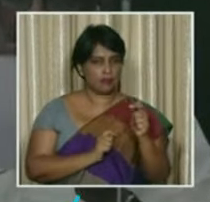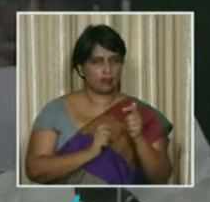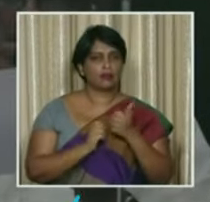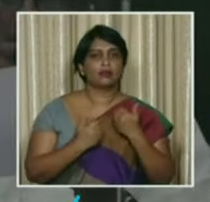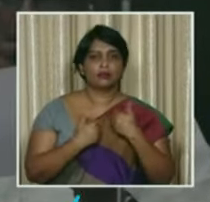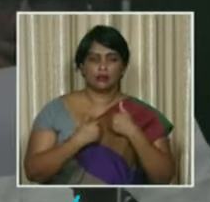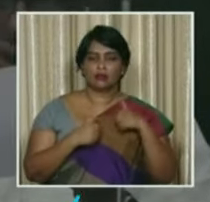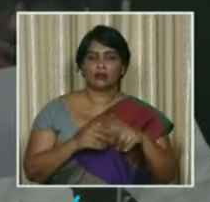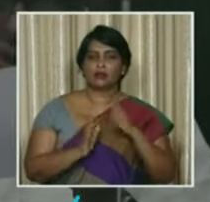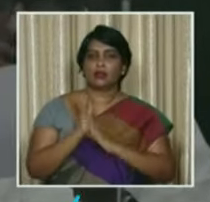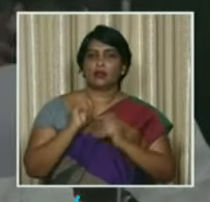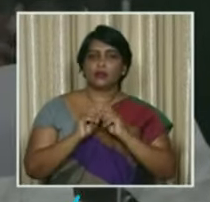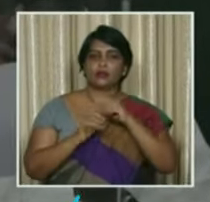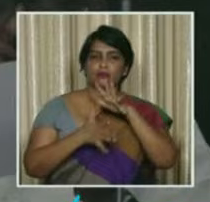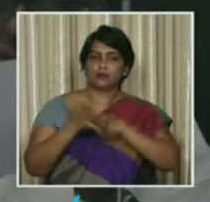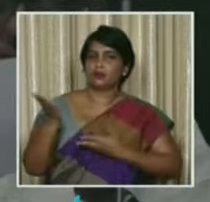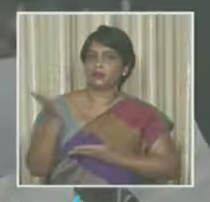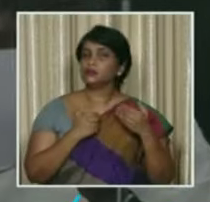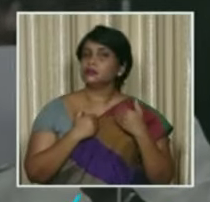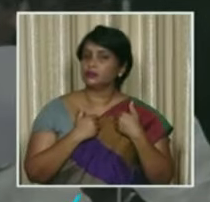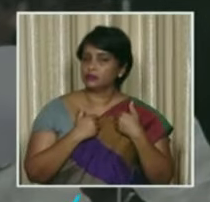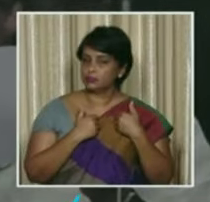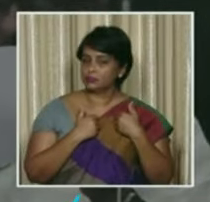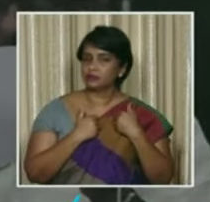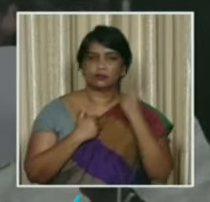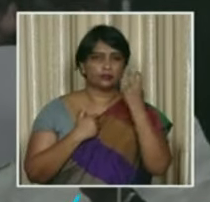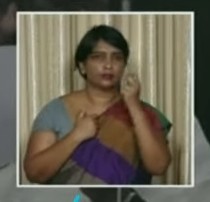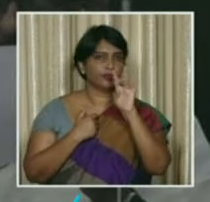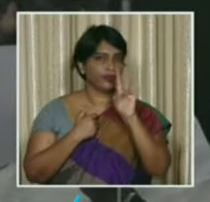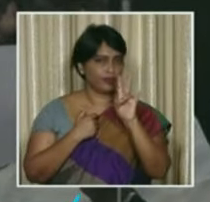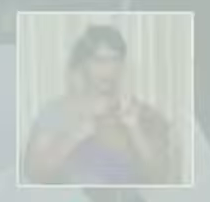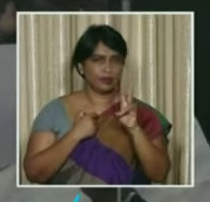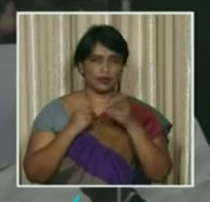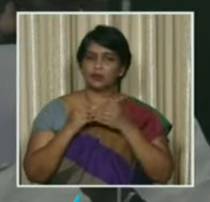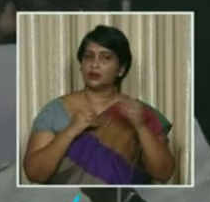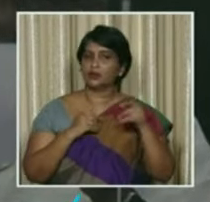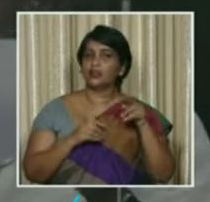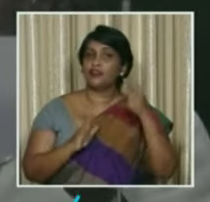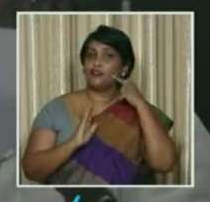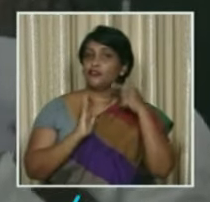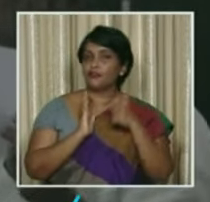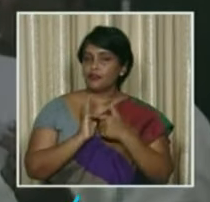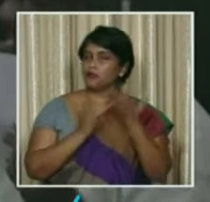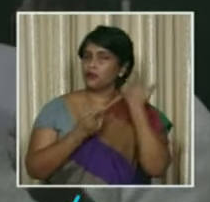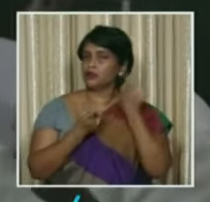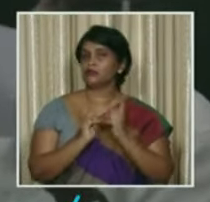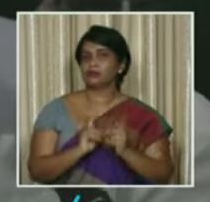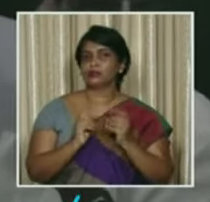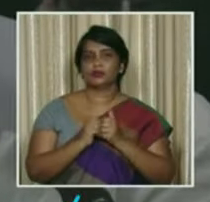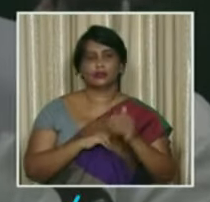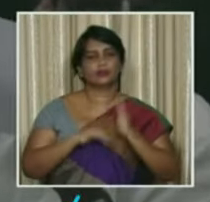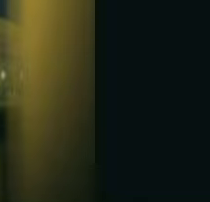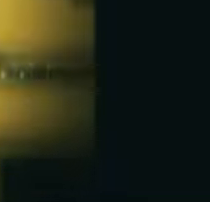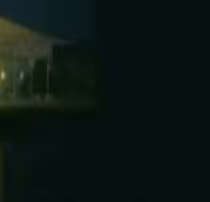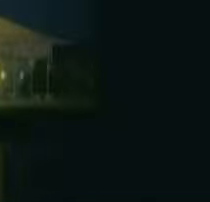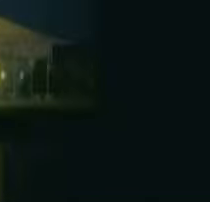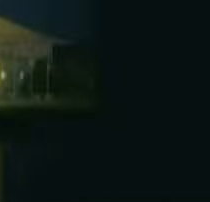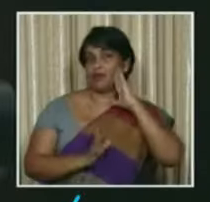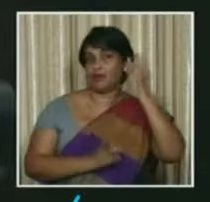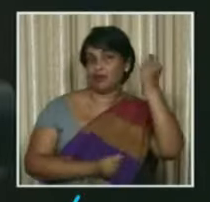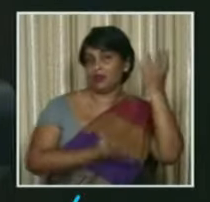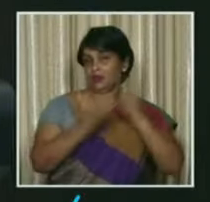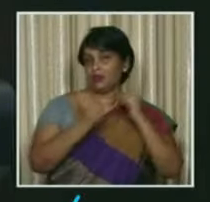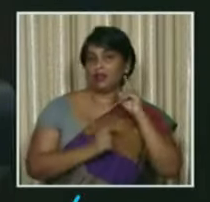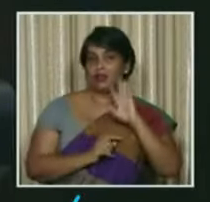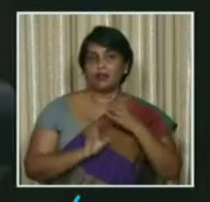මම මේ වෙනුවට ආමාත්‍ය මණ්ඩල සංදේශය ඉදිරිපත් කළා තිනවා. 2025 වෙන විට විභාගය යථා පරිදි පැවැත්වීමට අවශ්‍ය වැඩපිළිවෙළ හදලා තිනවා.